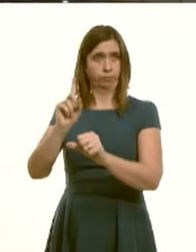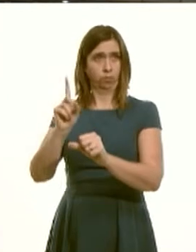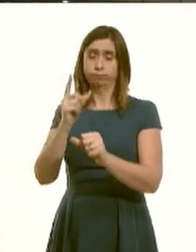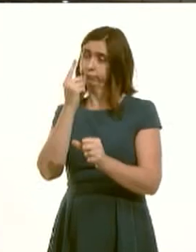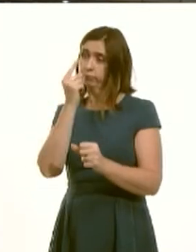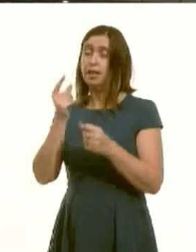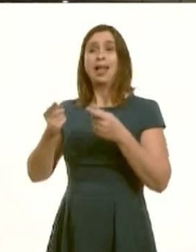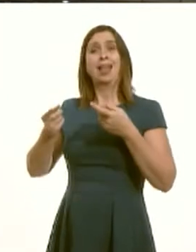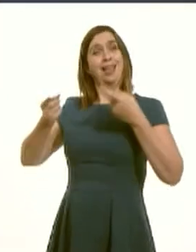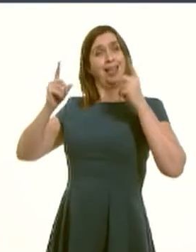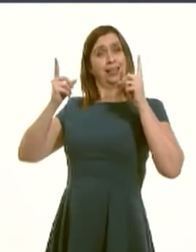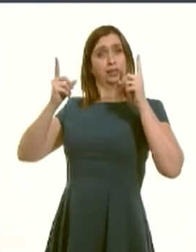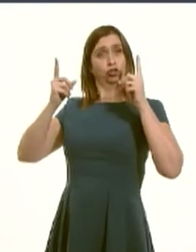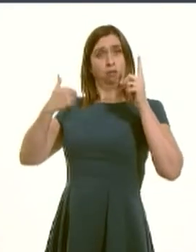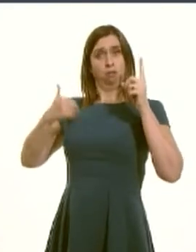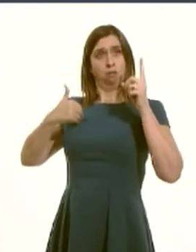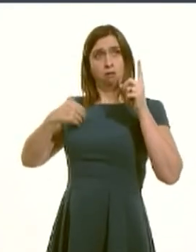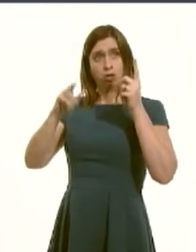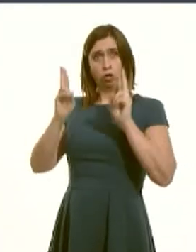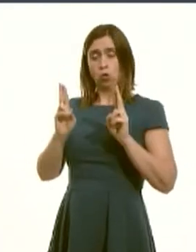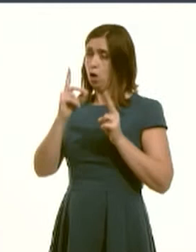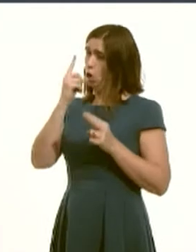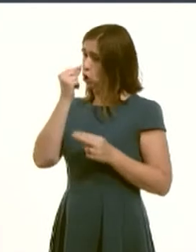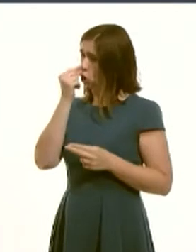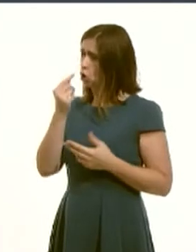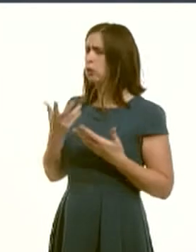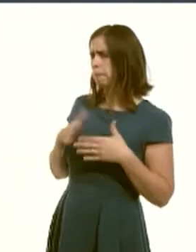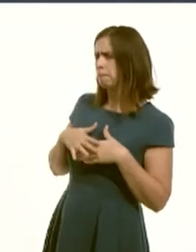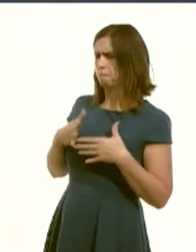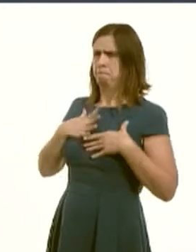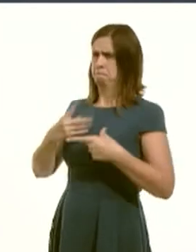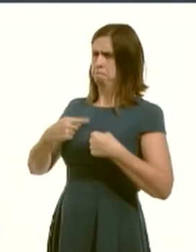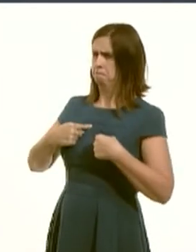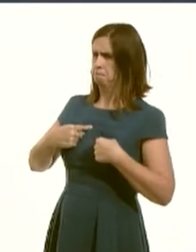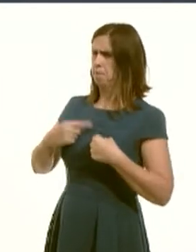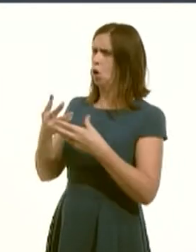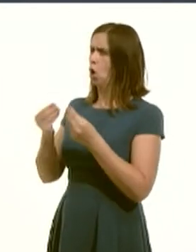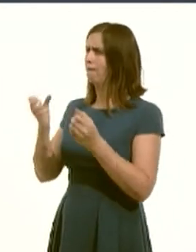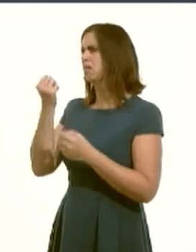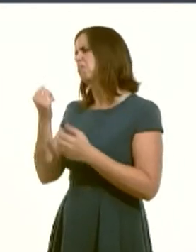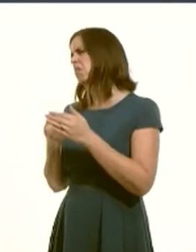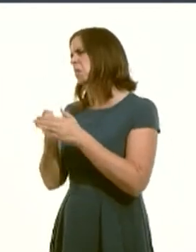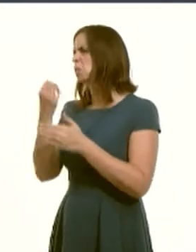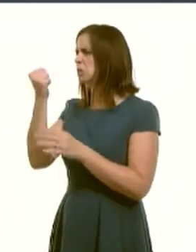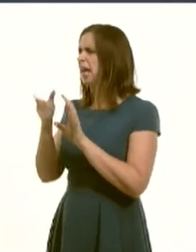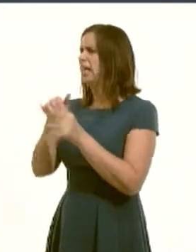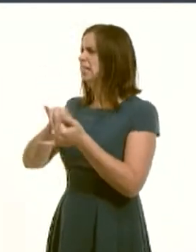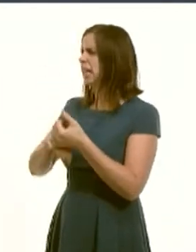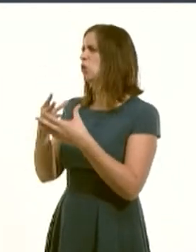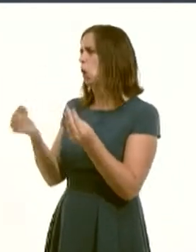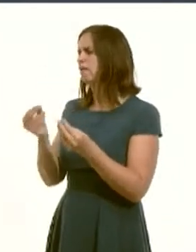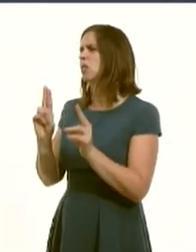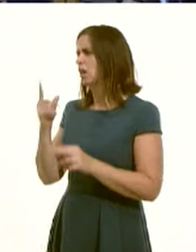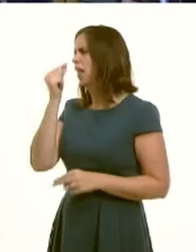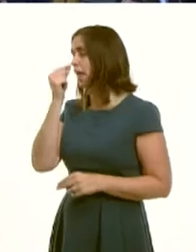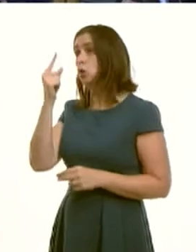I ganiatau hyd at 10 diwrnod o absenoldeb. Ydych chi'n credu y dylai'r hawl a'r hyblygrwydd hwnnw aros gyda'r prif